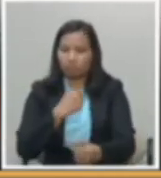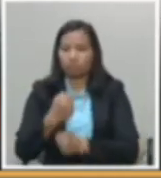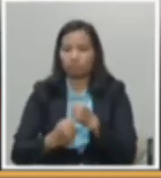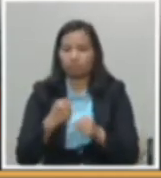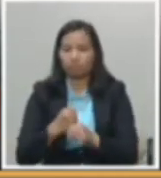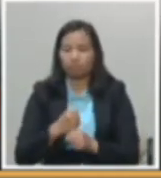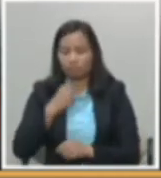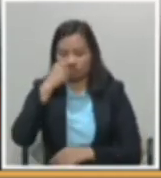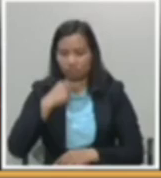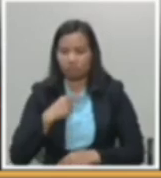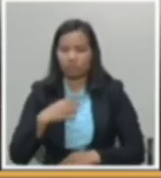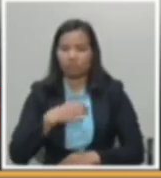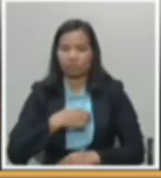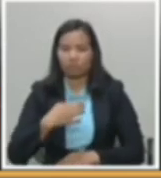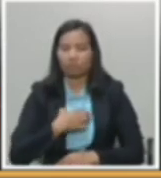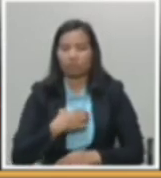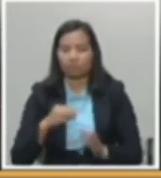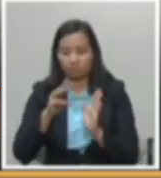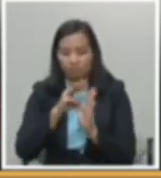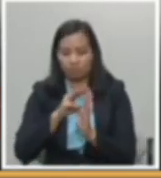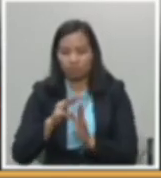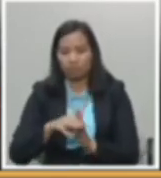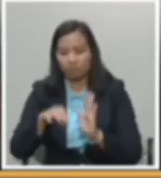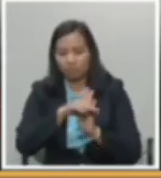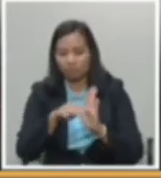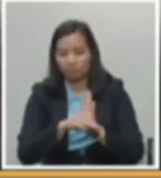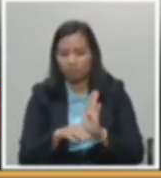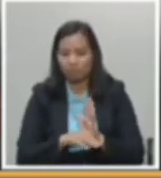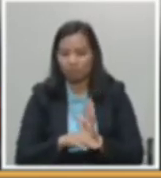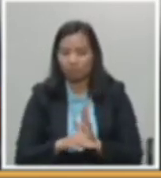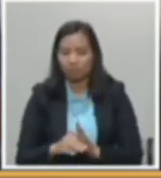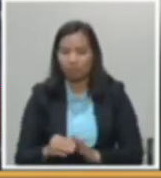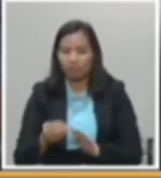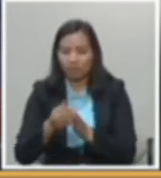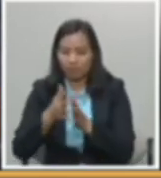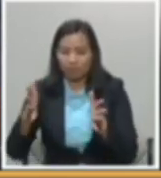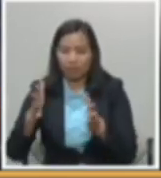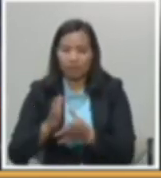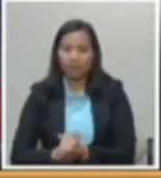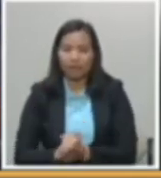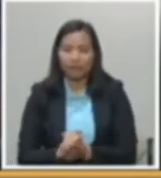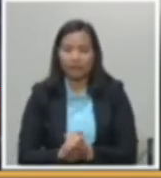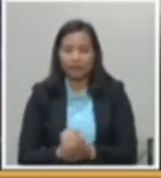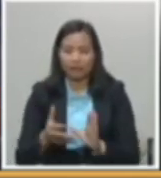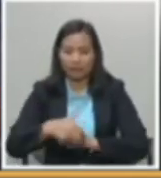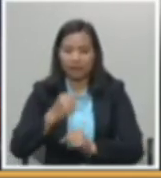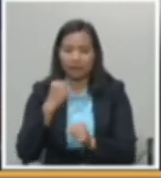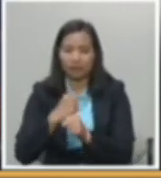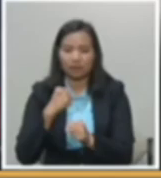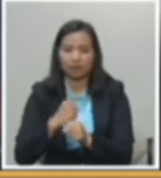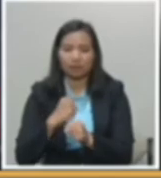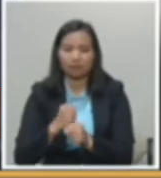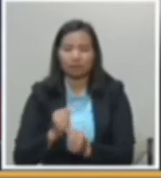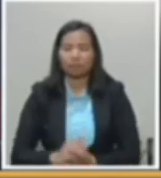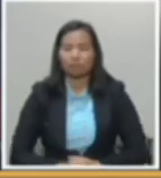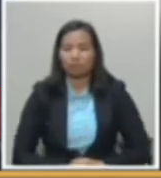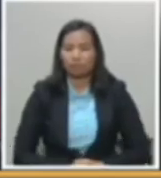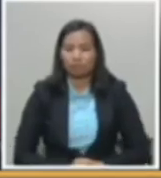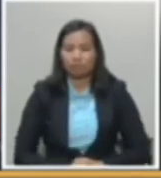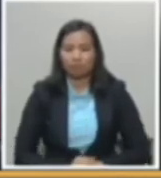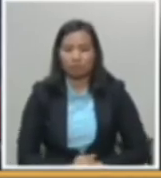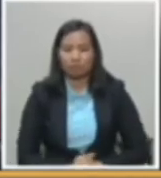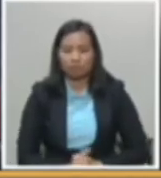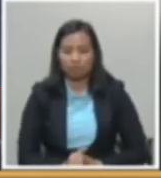ประเทศไทยต้องการวิสัยทัศน์ต้องการนโยบายที่มากกว่าการปฏิบัติงานรูทีนและยิ่ง